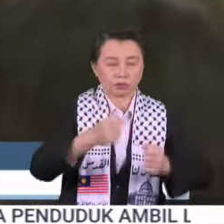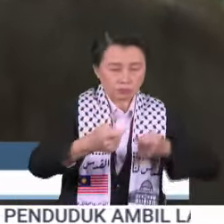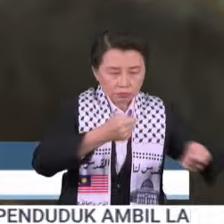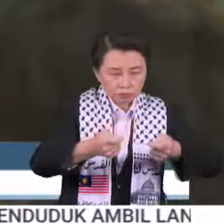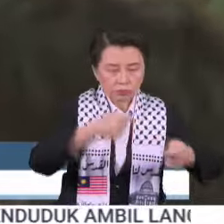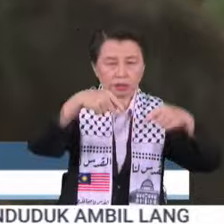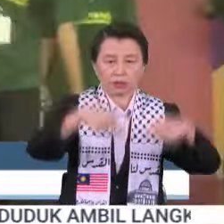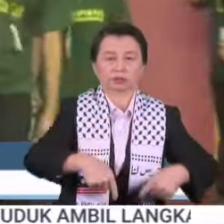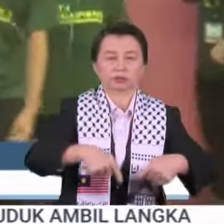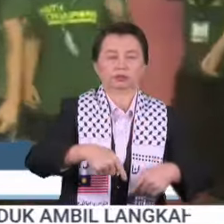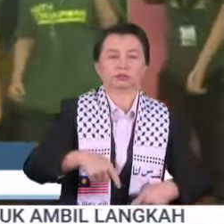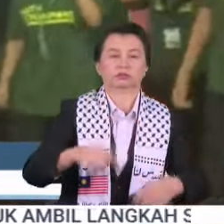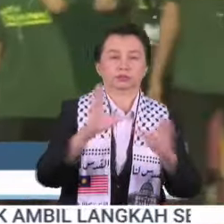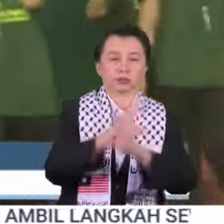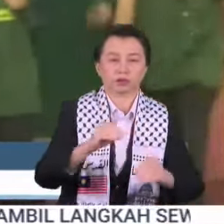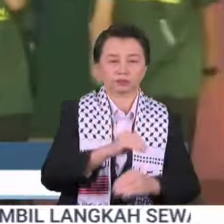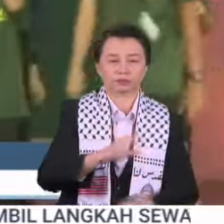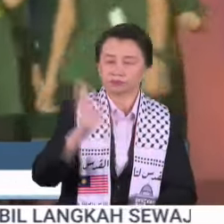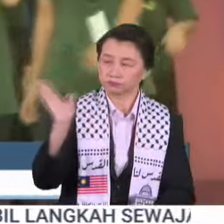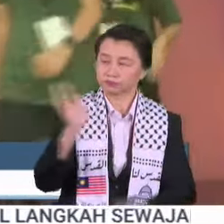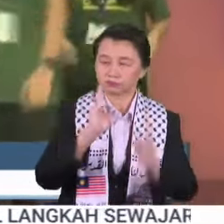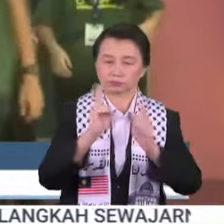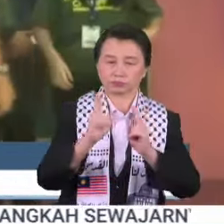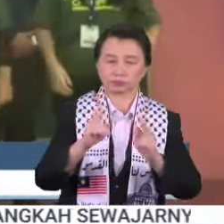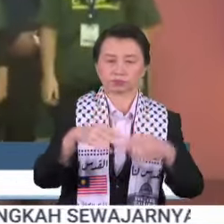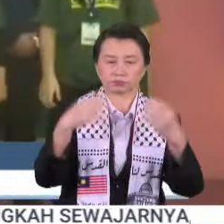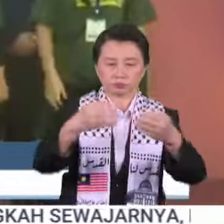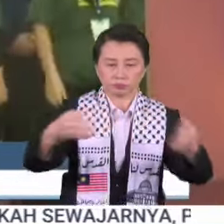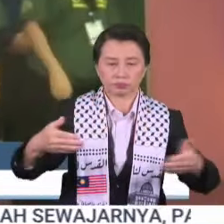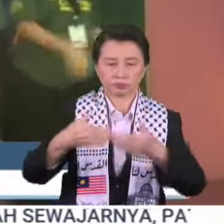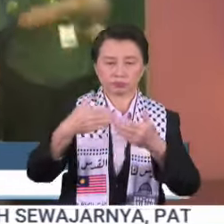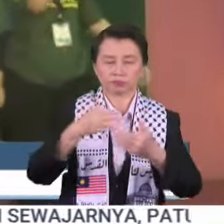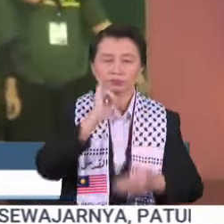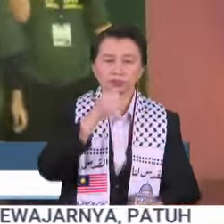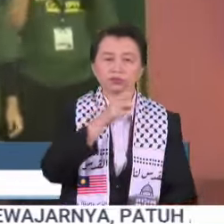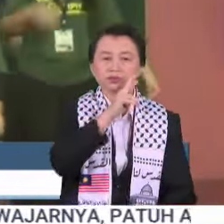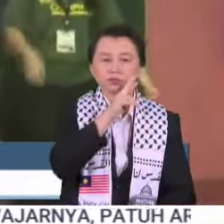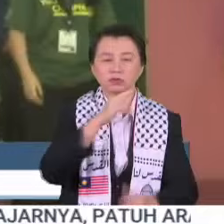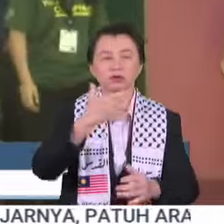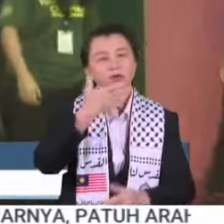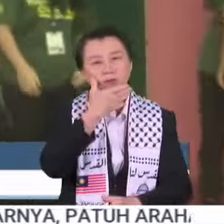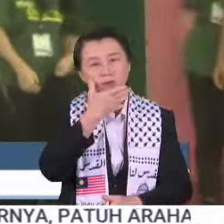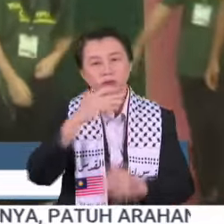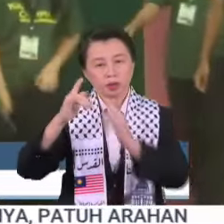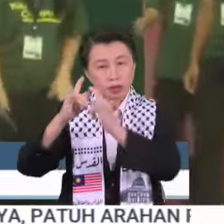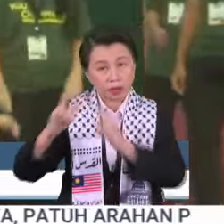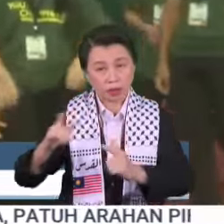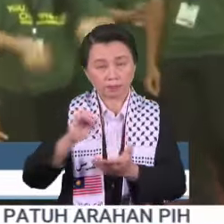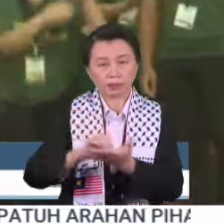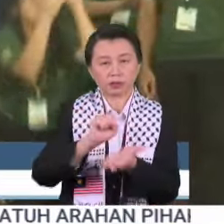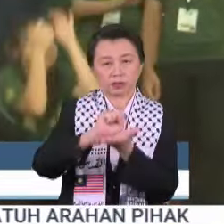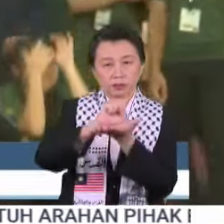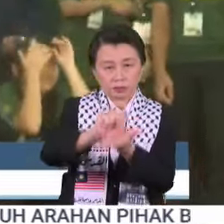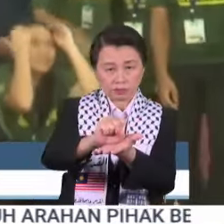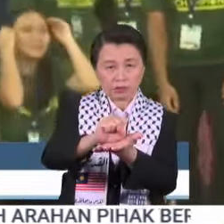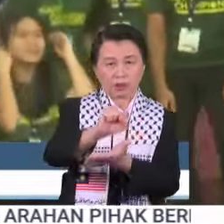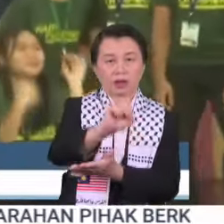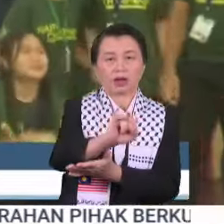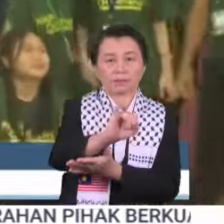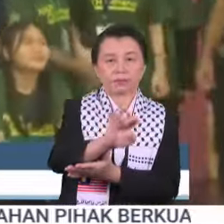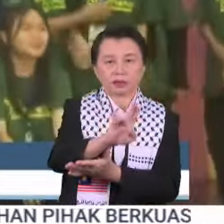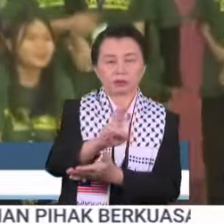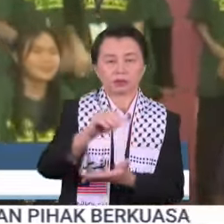wujud di negeri ini. Beliau berucap pada penutupan program Junior Youth Camp 2023 di bahagian Sibu yang diadakan